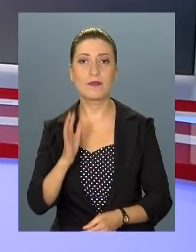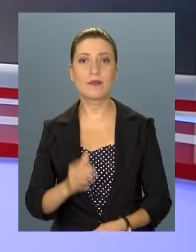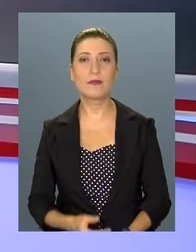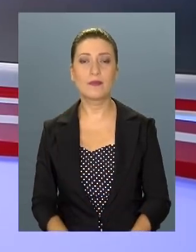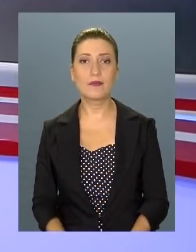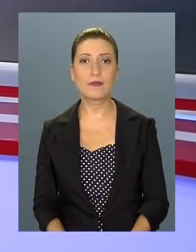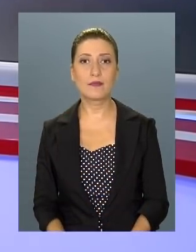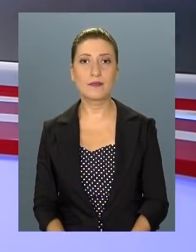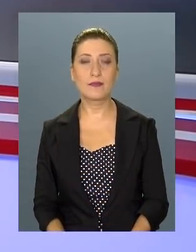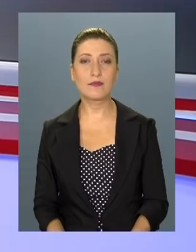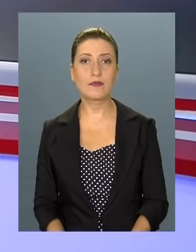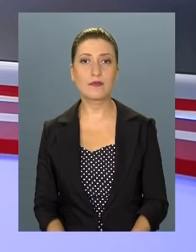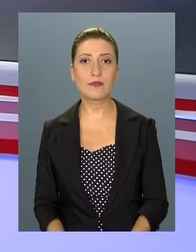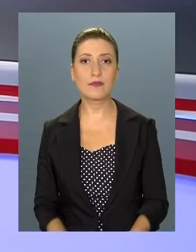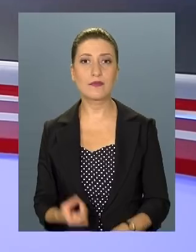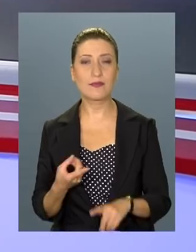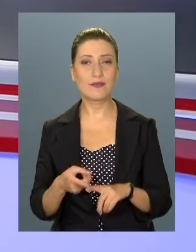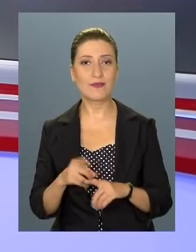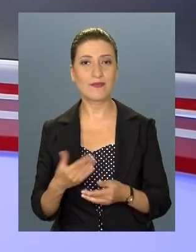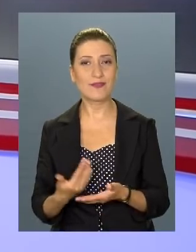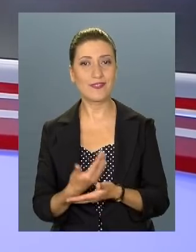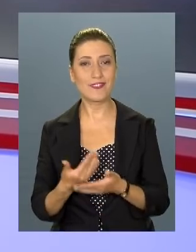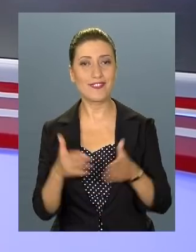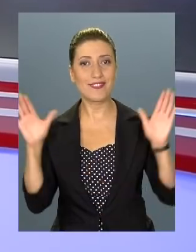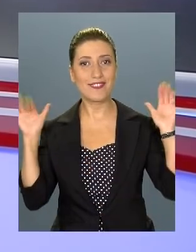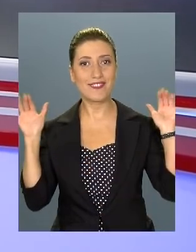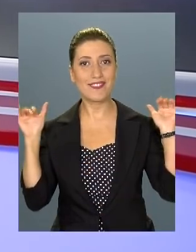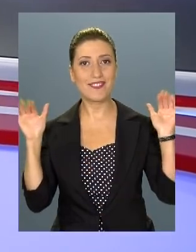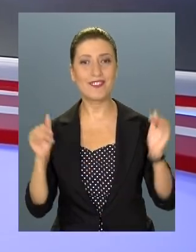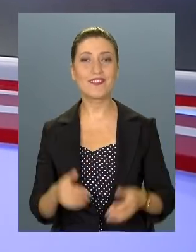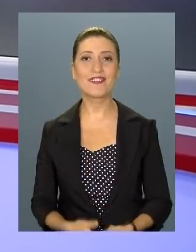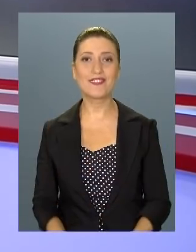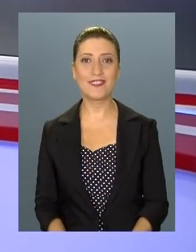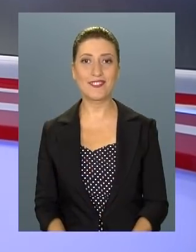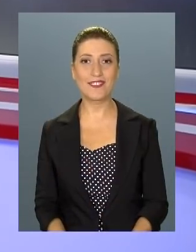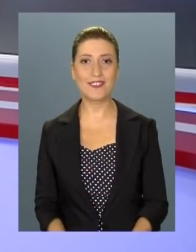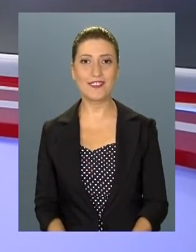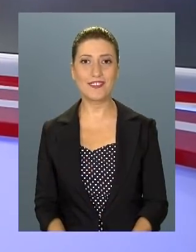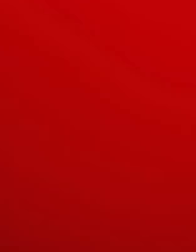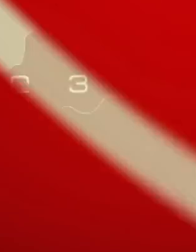Այսքանը Հայլուրը թարմ լուրերով եթեր կվերադառնա 18:30-ին, մինչ այդ ժամը։